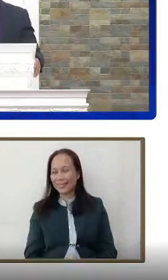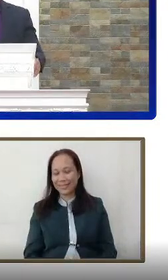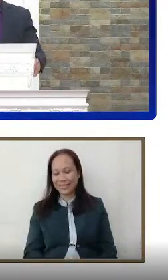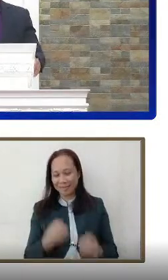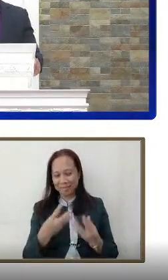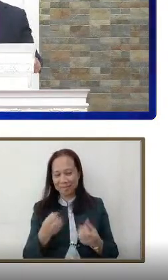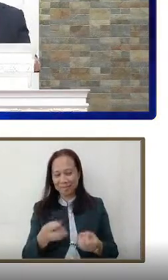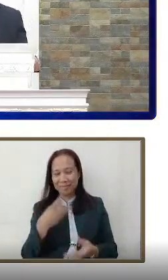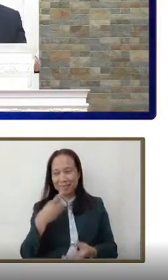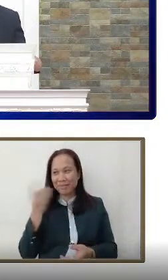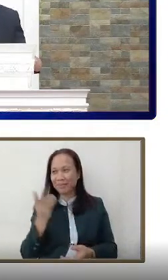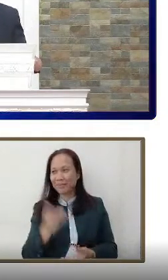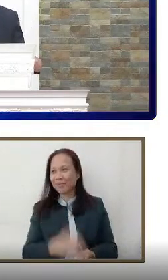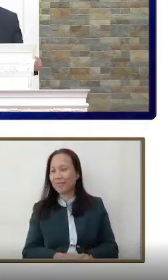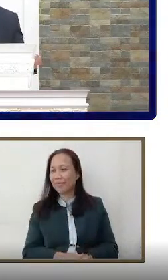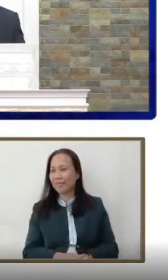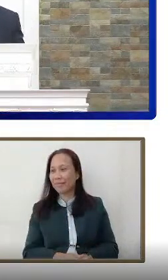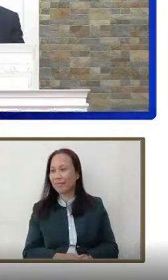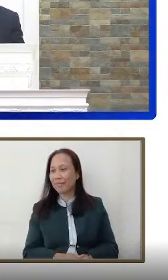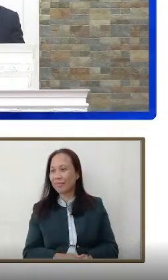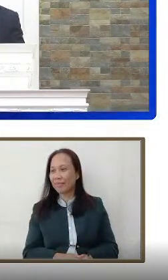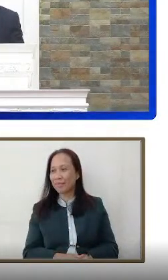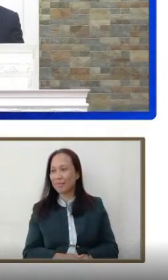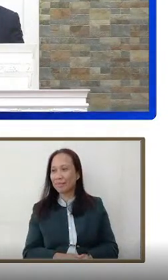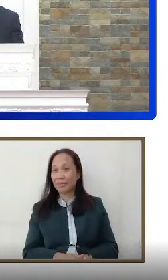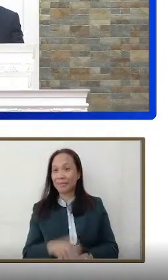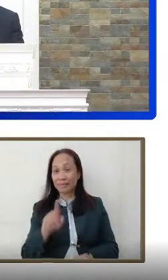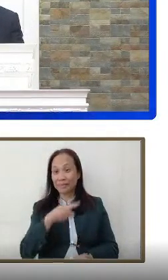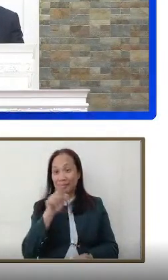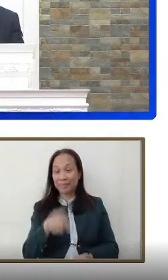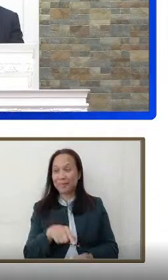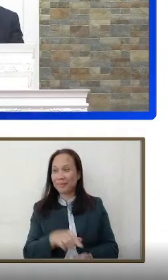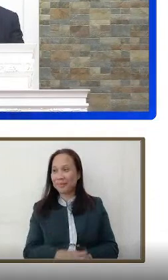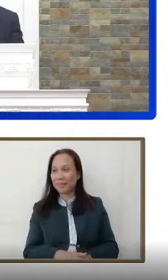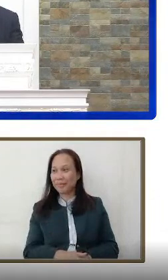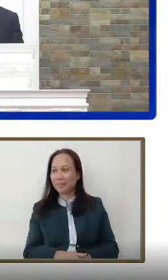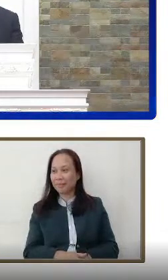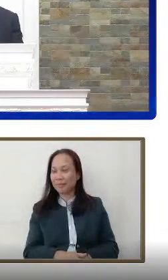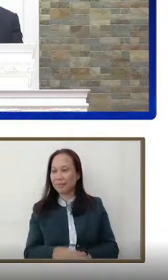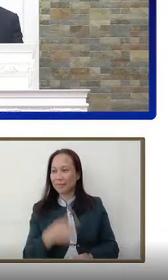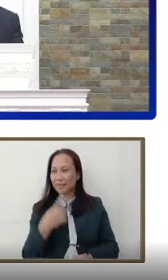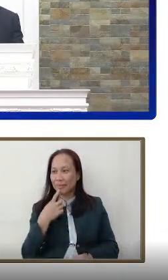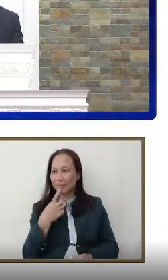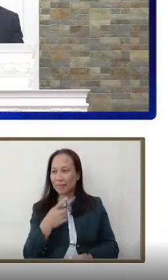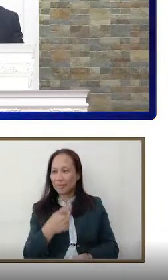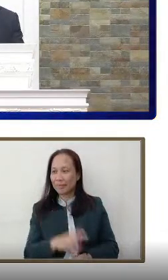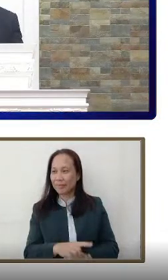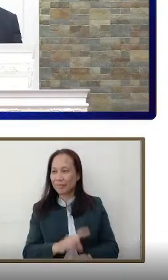ganon. Di ba, Doc Lani, nagbubunot na kayo pag first year? First